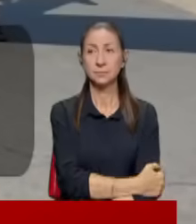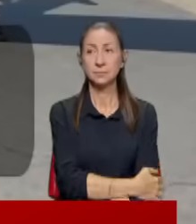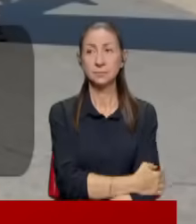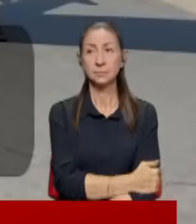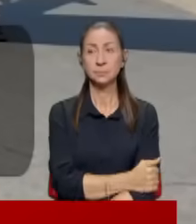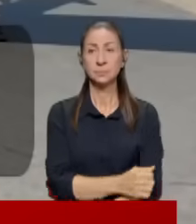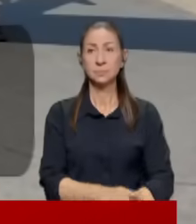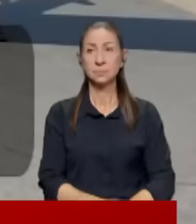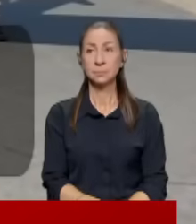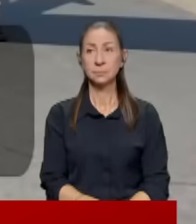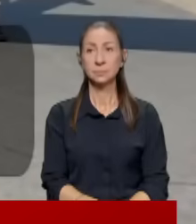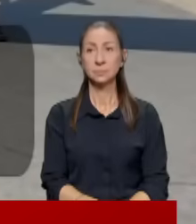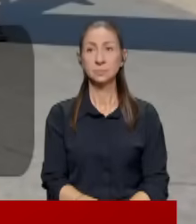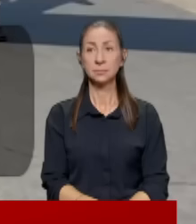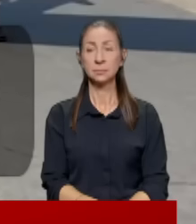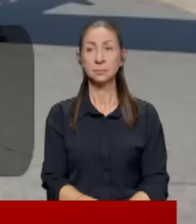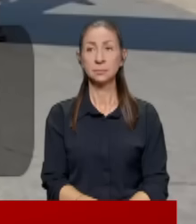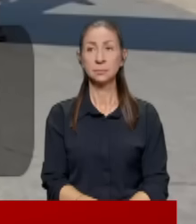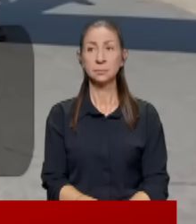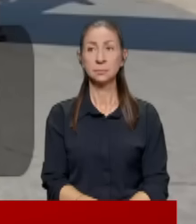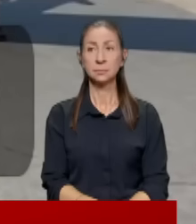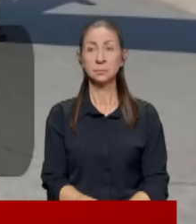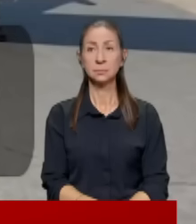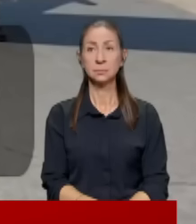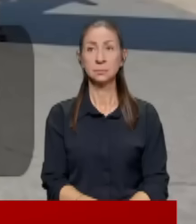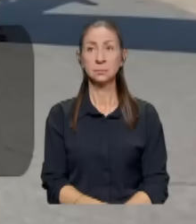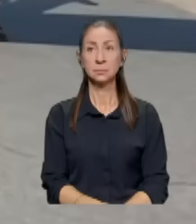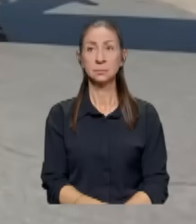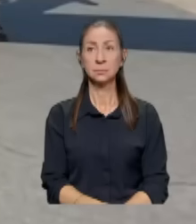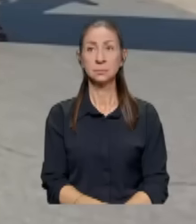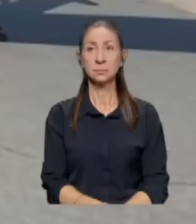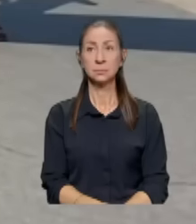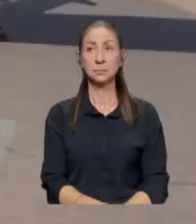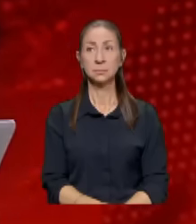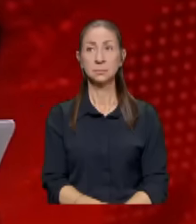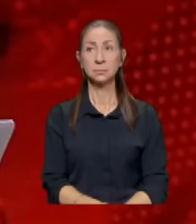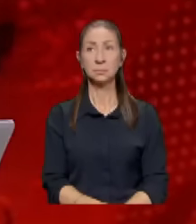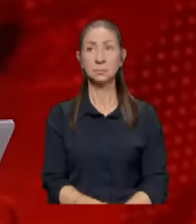ki canı derhal tahliye ediniz. Halkın iradesini halka geri verin.